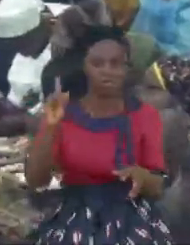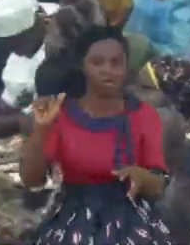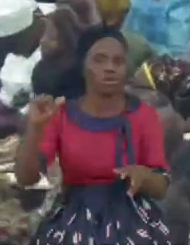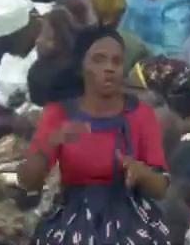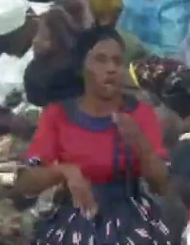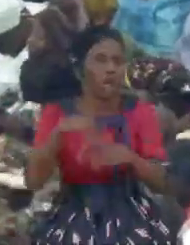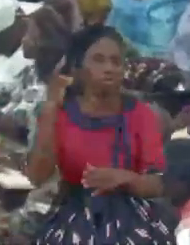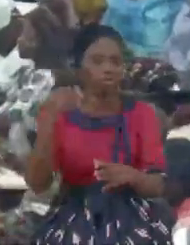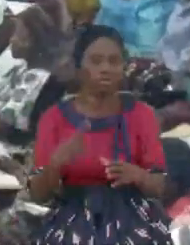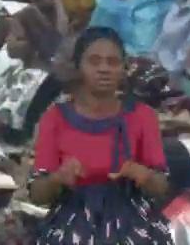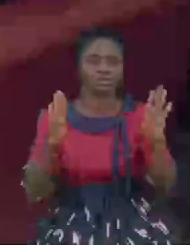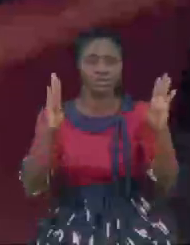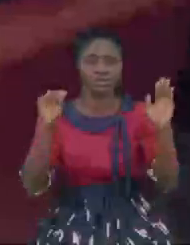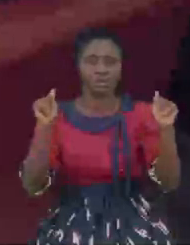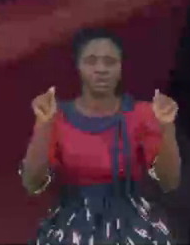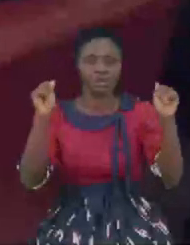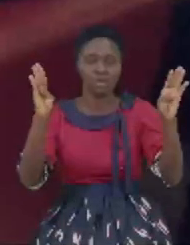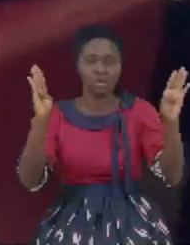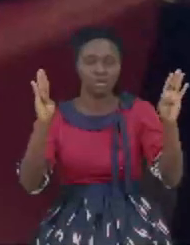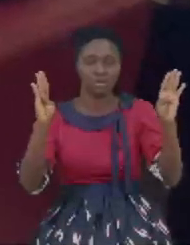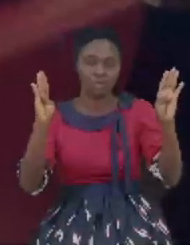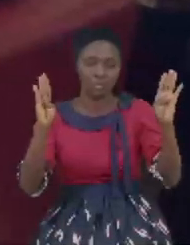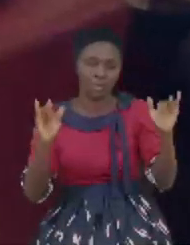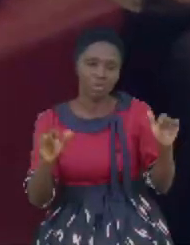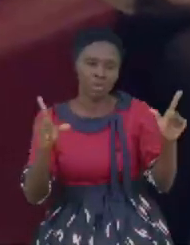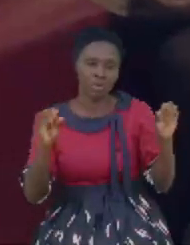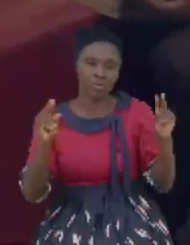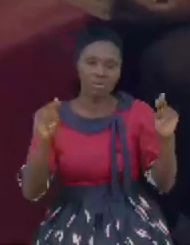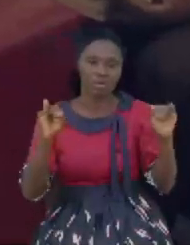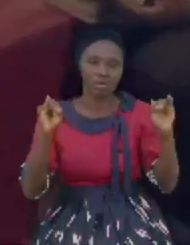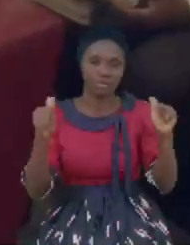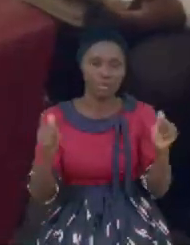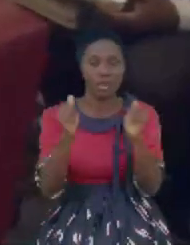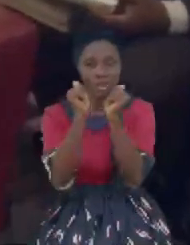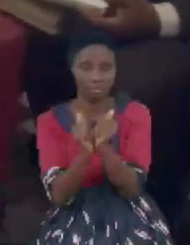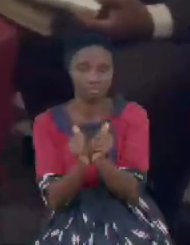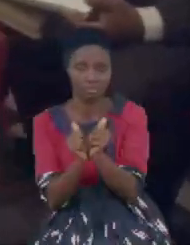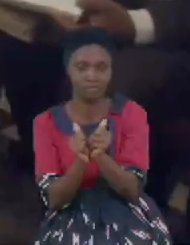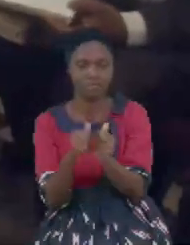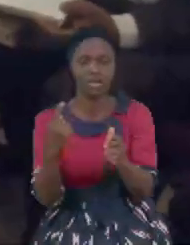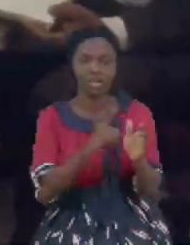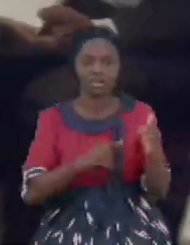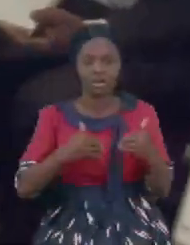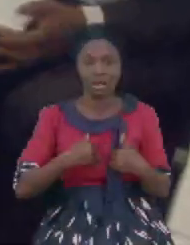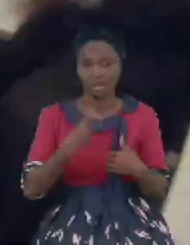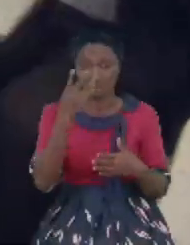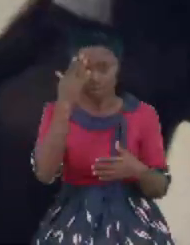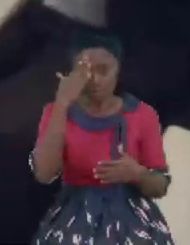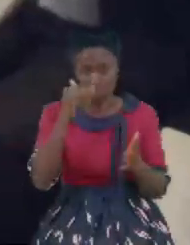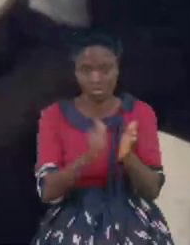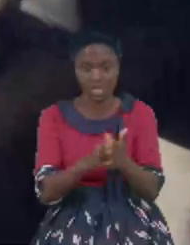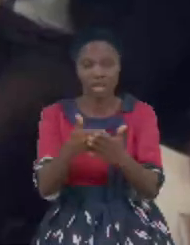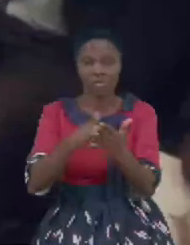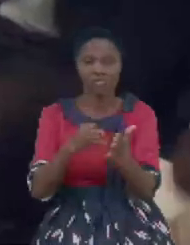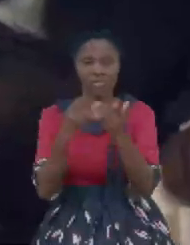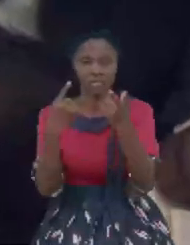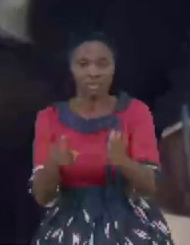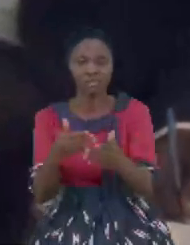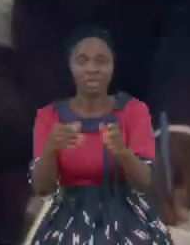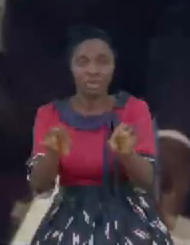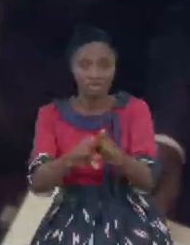de la captivité babylonienne. Quelque chose était arrivé. Le Seigneur a prévu